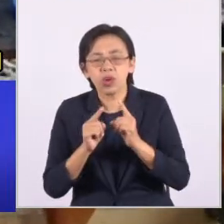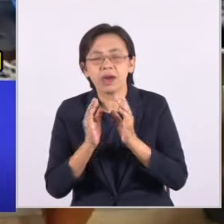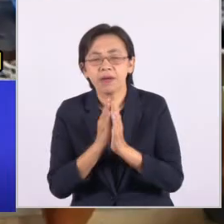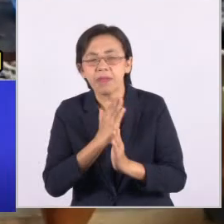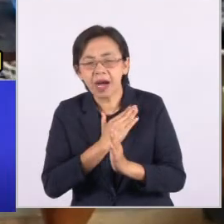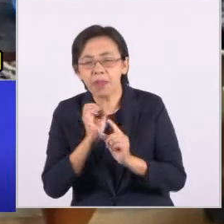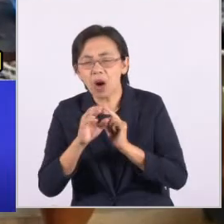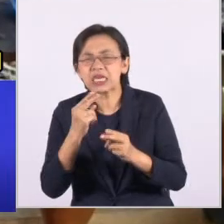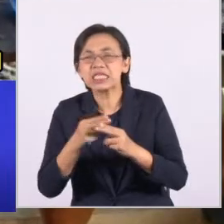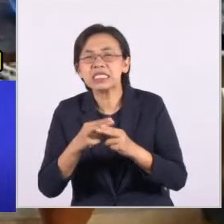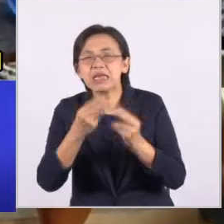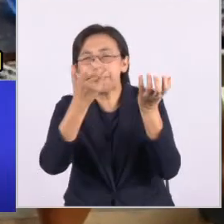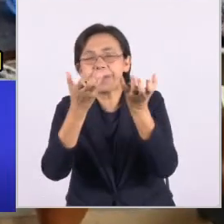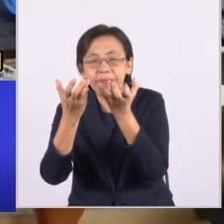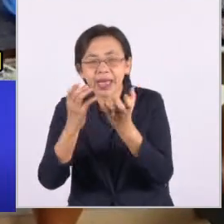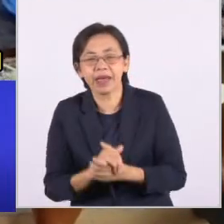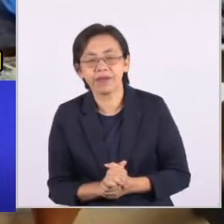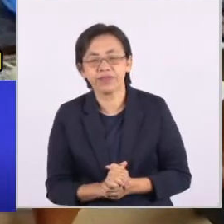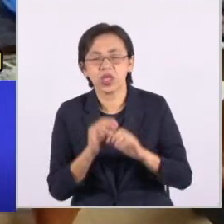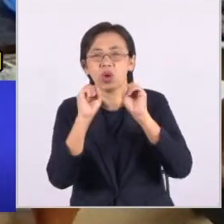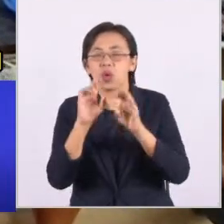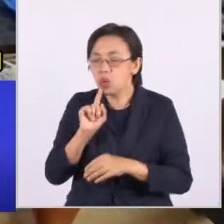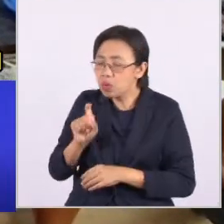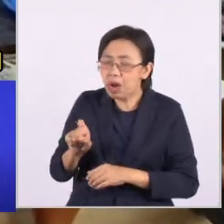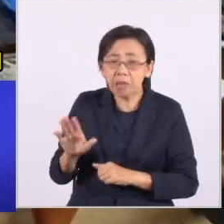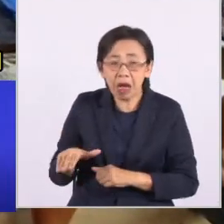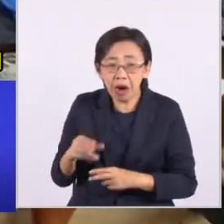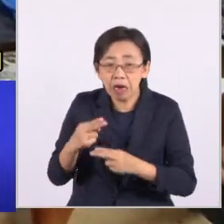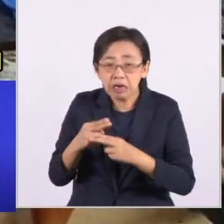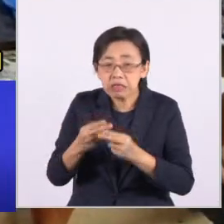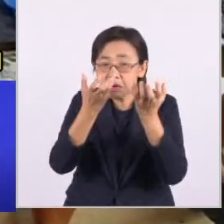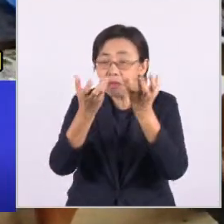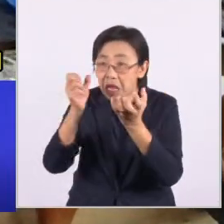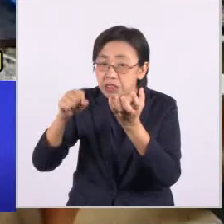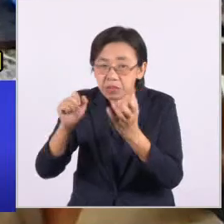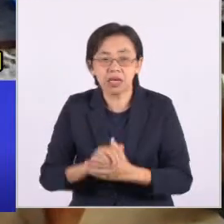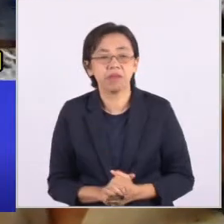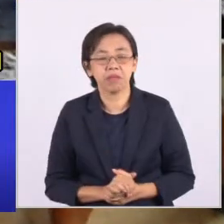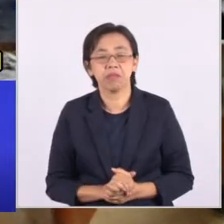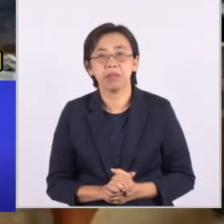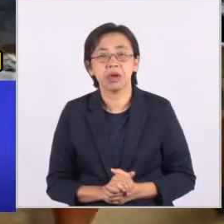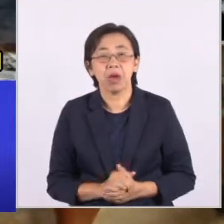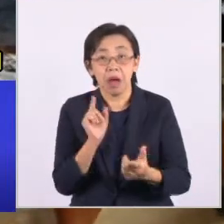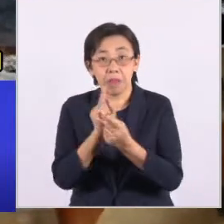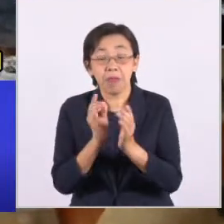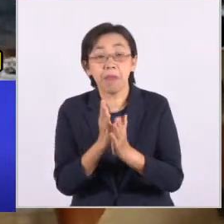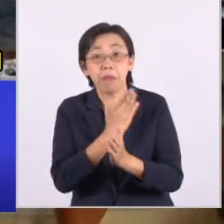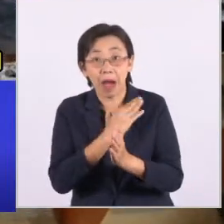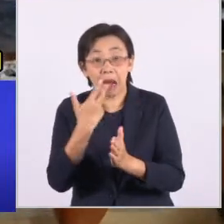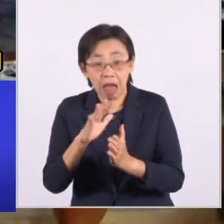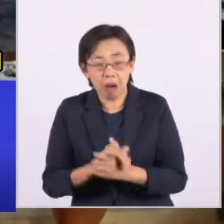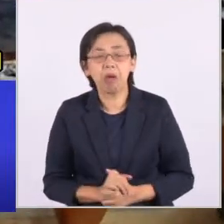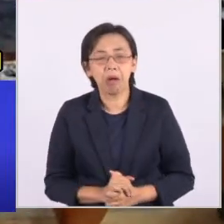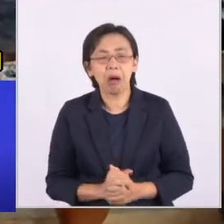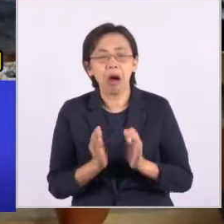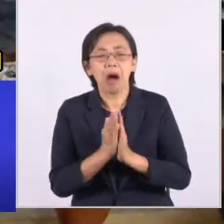ชื่อเมฆคืออะไรเนี่ยแต่วันนี้ครูเขาก็ถามว่าชื่อเมฆเหมือนกันที่มาเข้าวันเนี้ย อ๋อเคยไปหาพระอาจารย์มาแล้ว ใช่